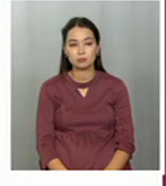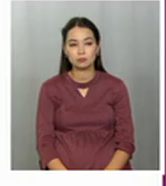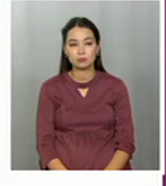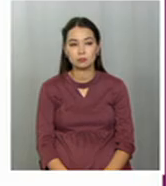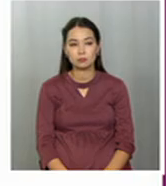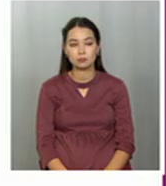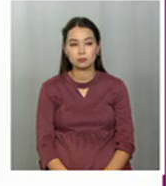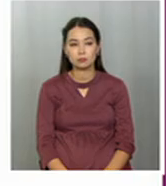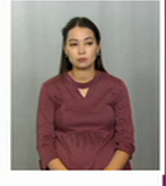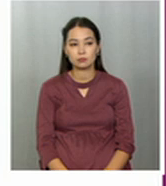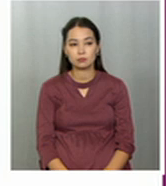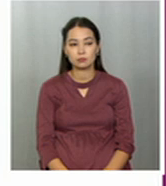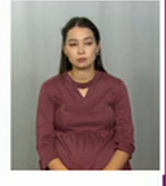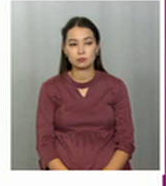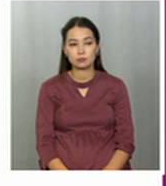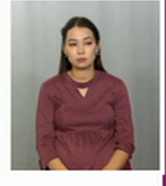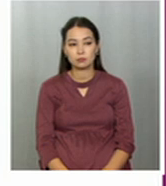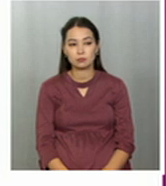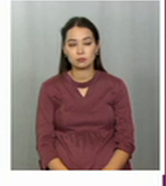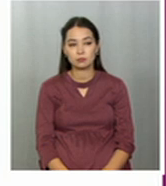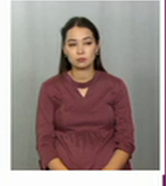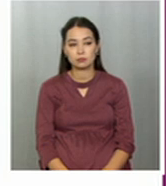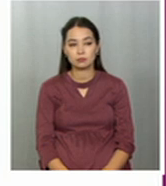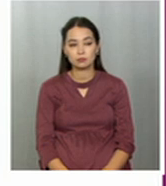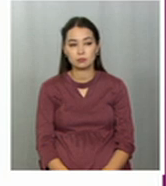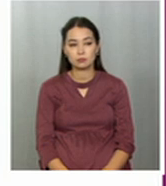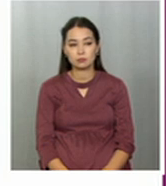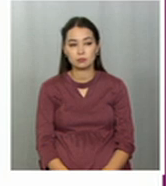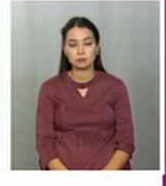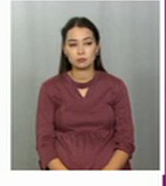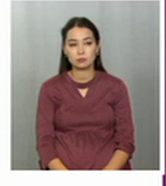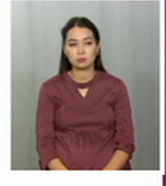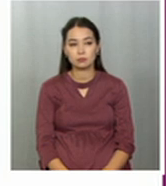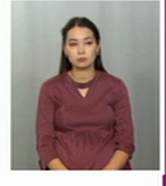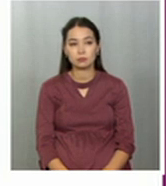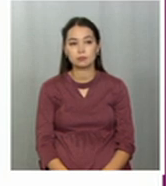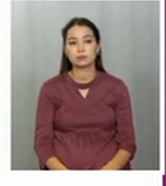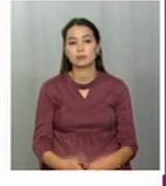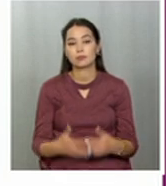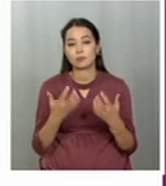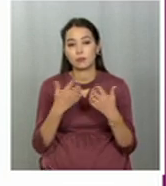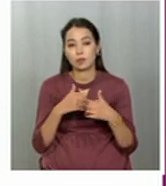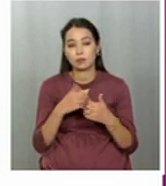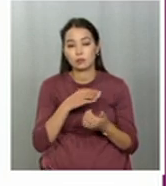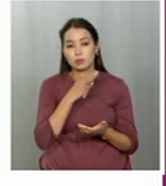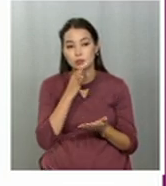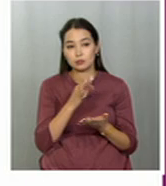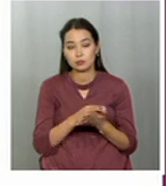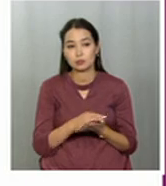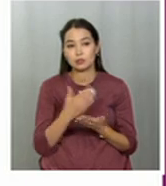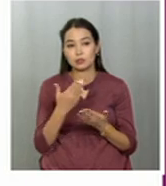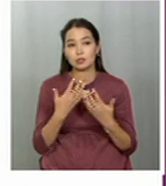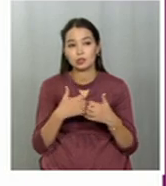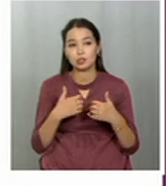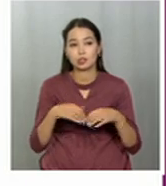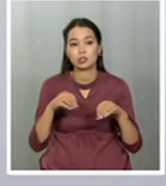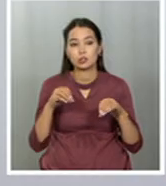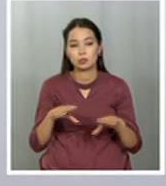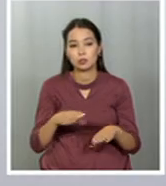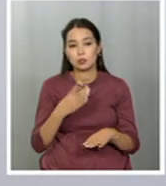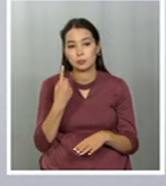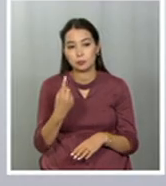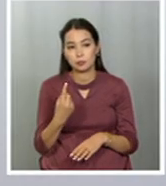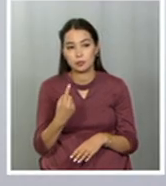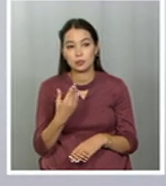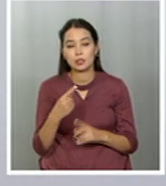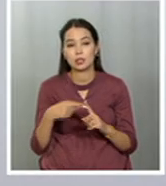N 40, X 1 шықты. Міні теңдеуді шығардық. Яғни теңдеудің шешімі 1.